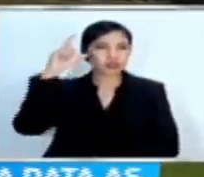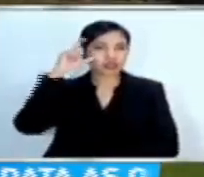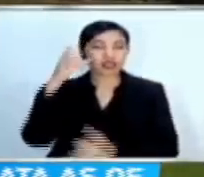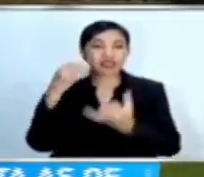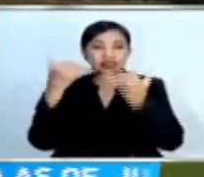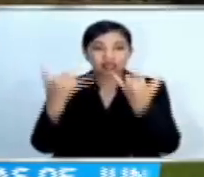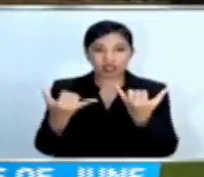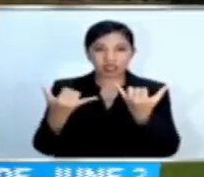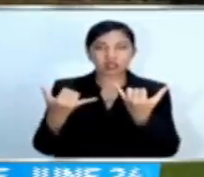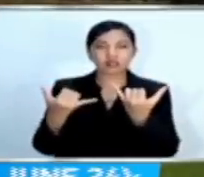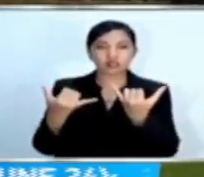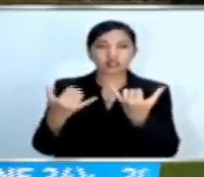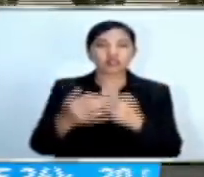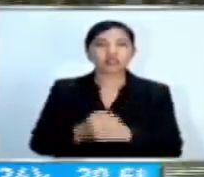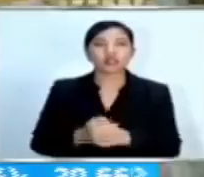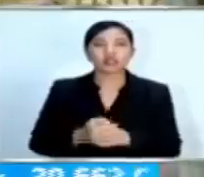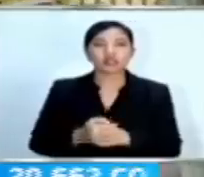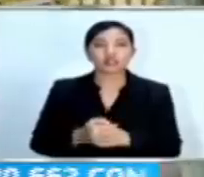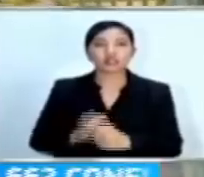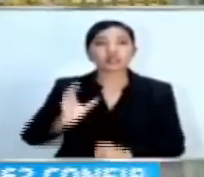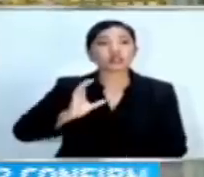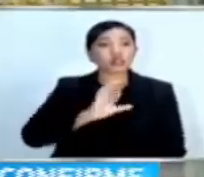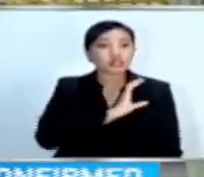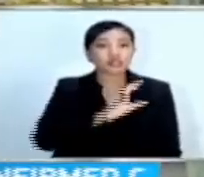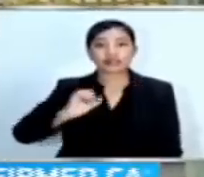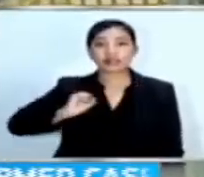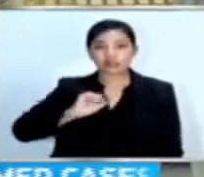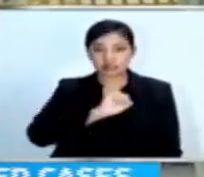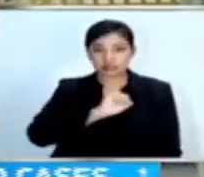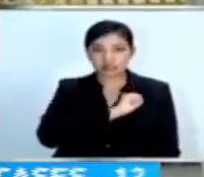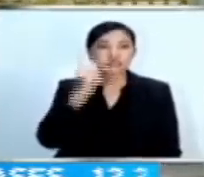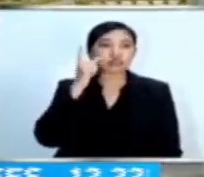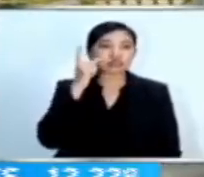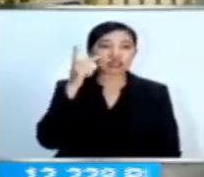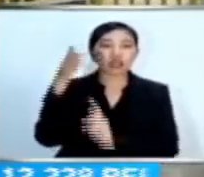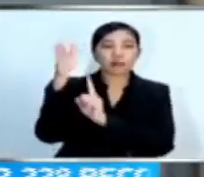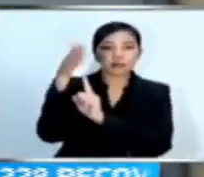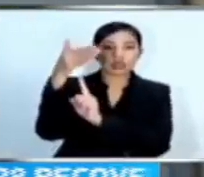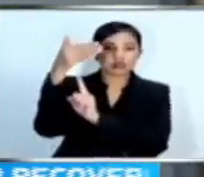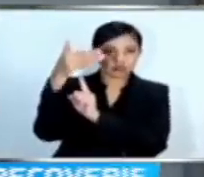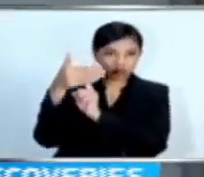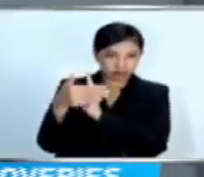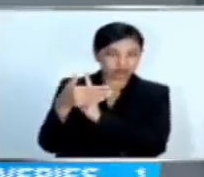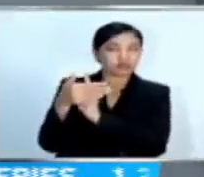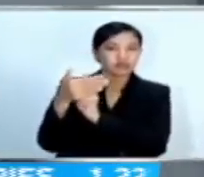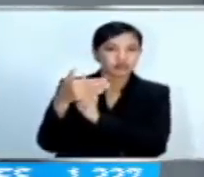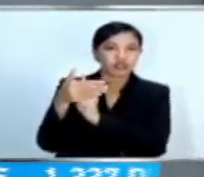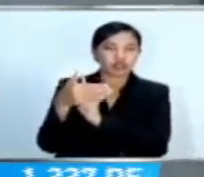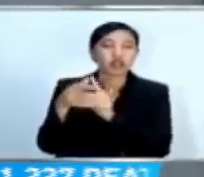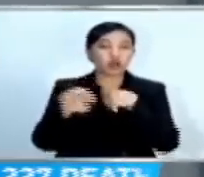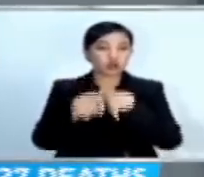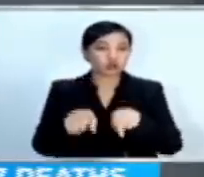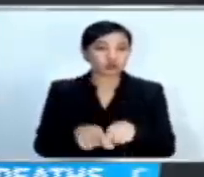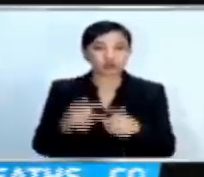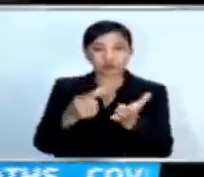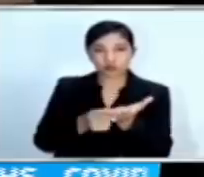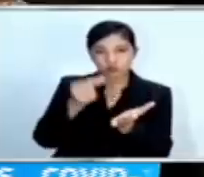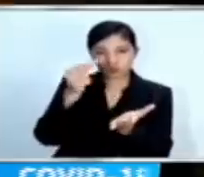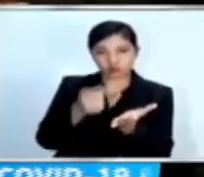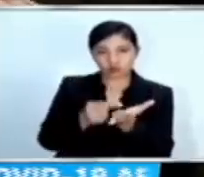at Kamara kung saan naglingkod siya. Inalala rin siya sa Barangay Central sa Tarlac kung saan siya bumuboto tuwing